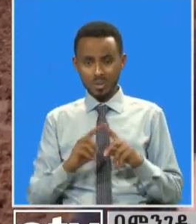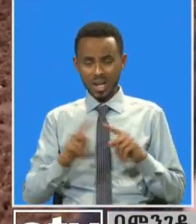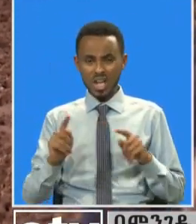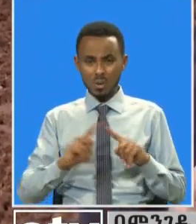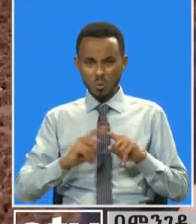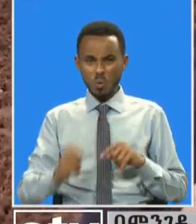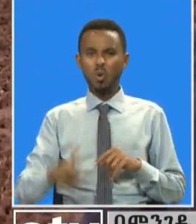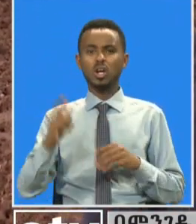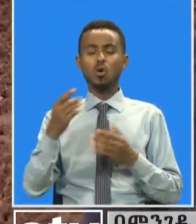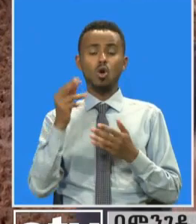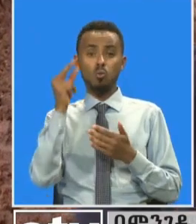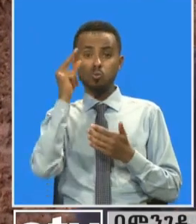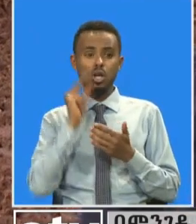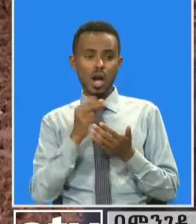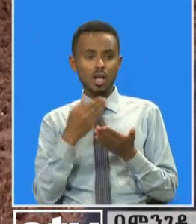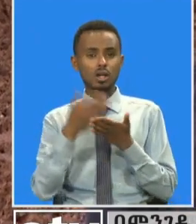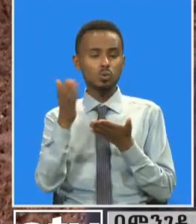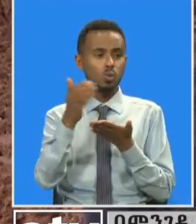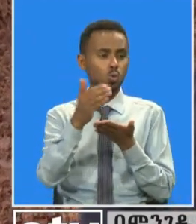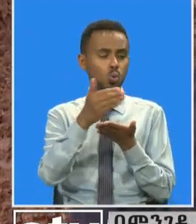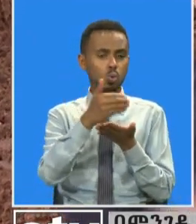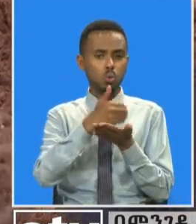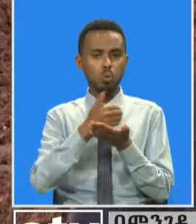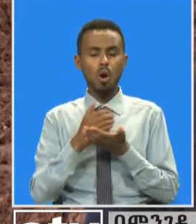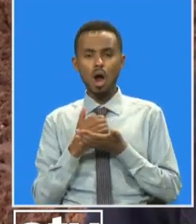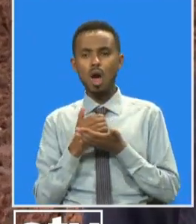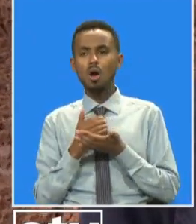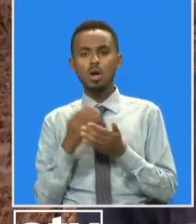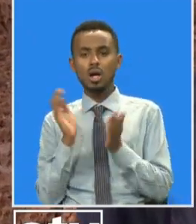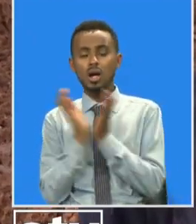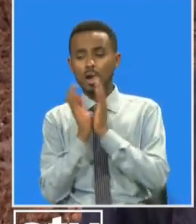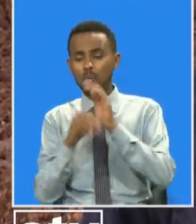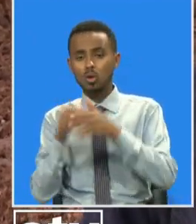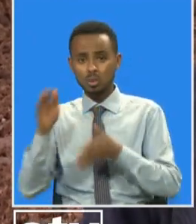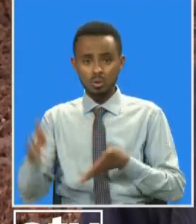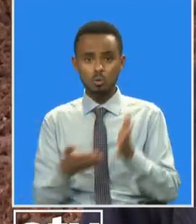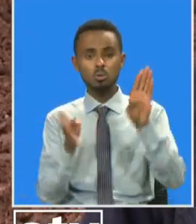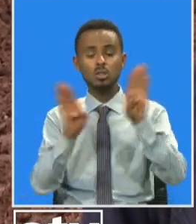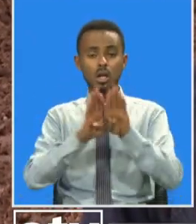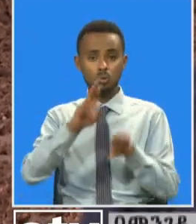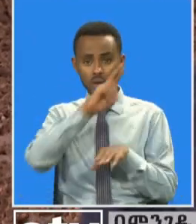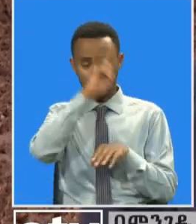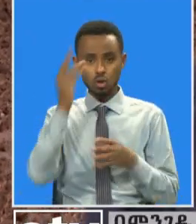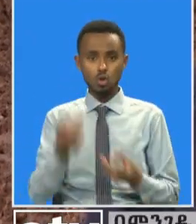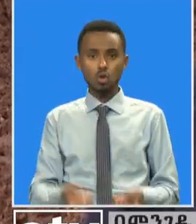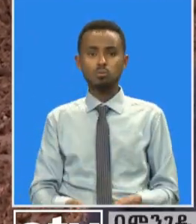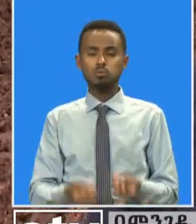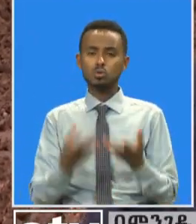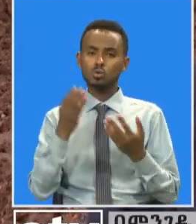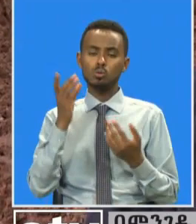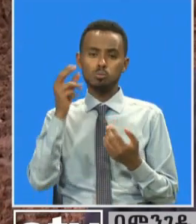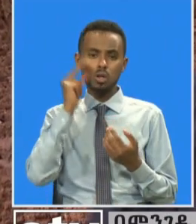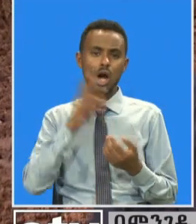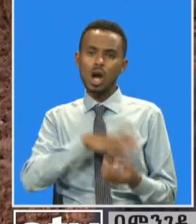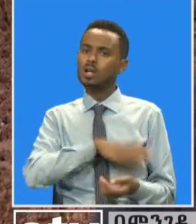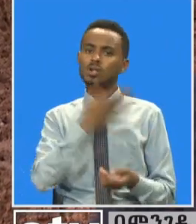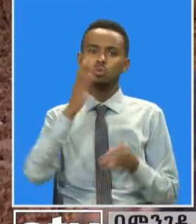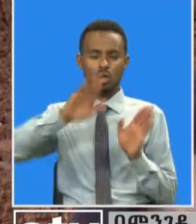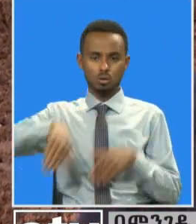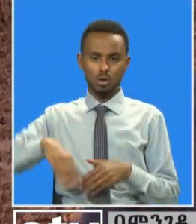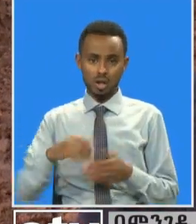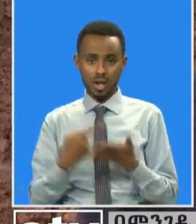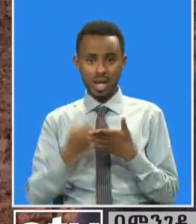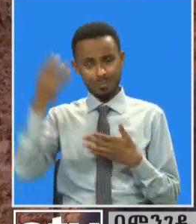የሆነ ቡና ተገዝቶ ከተሰበሰበ በኋላ ወደ ገበያ ለመውጣት መንገዱ በመዘጋቱ ምክንያት ብዙ ቡና ከስሮ እንደቀረ ይገመታል።